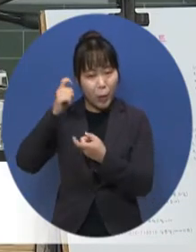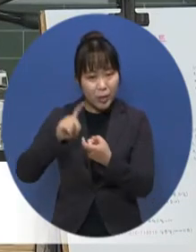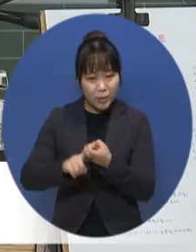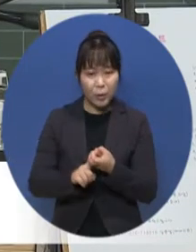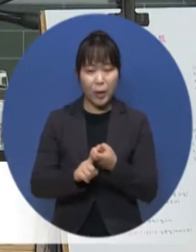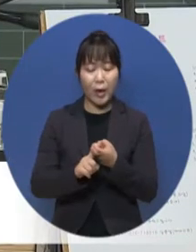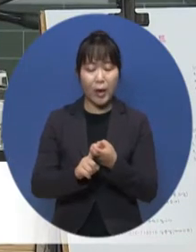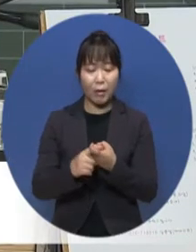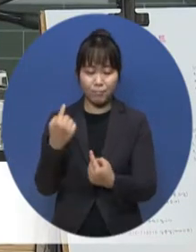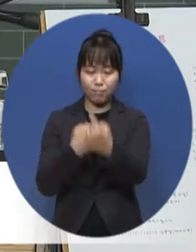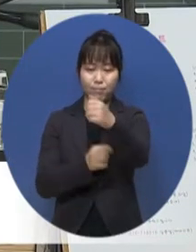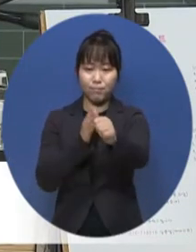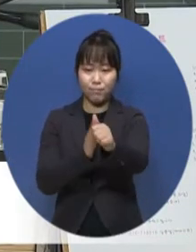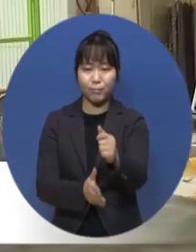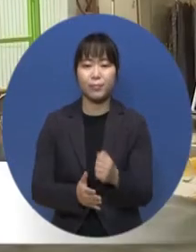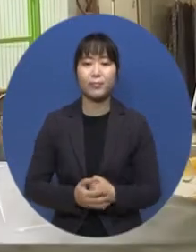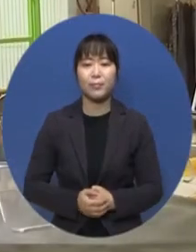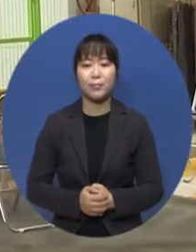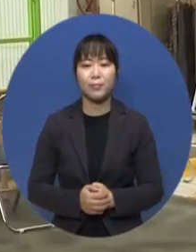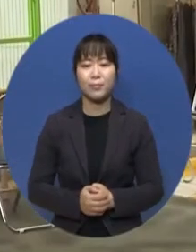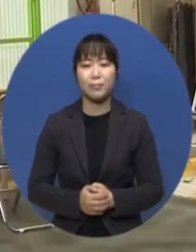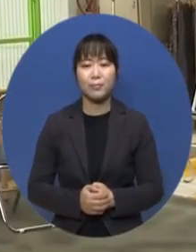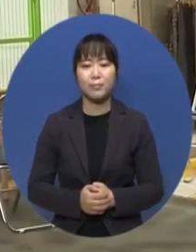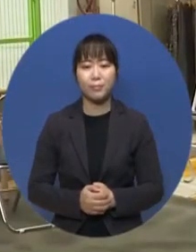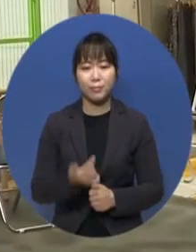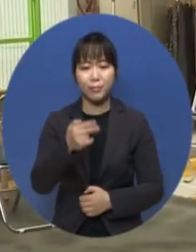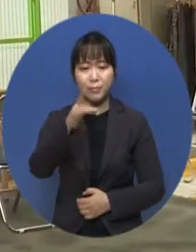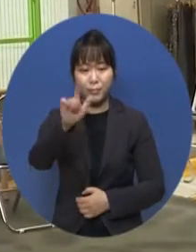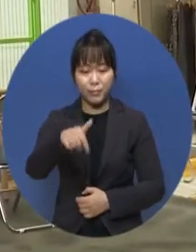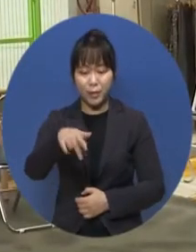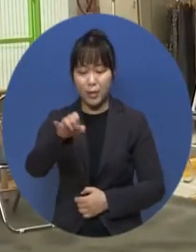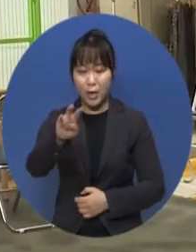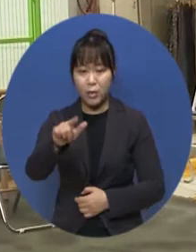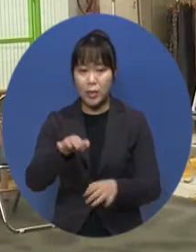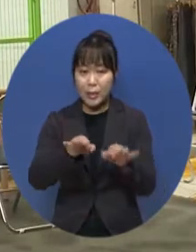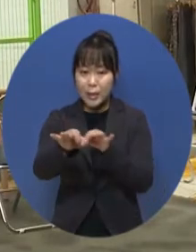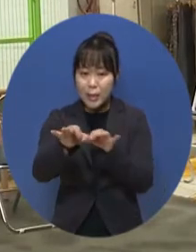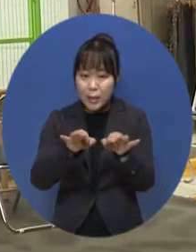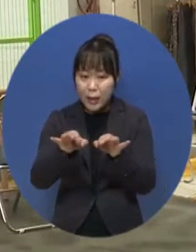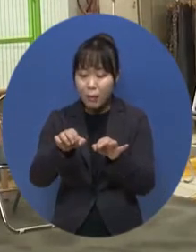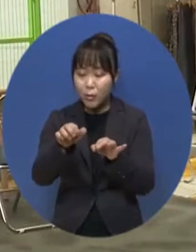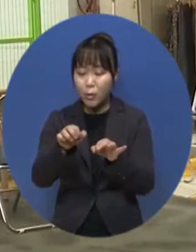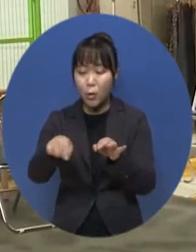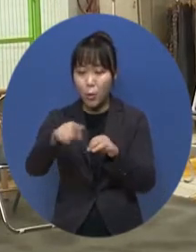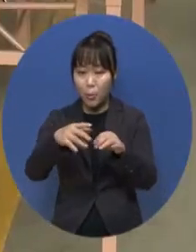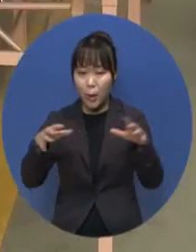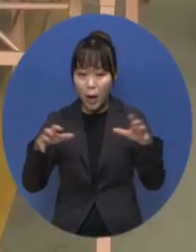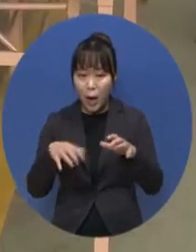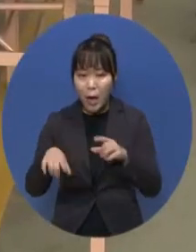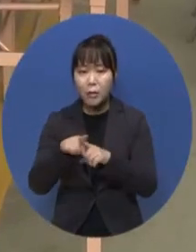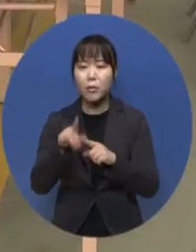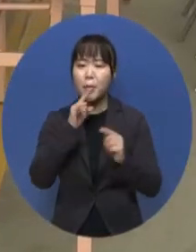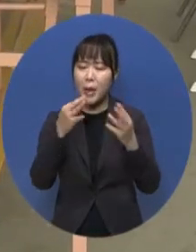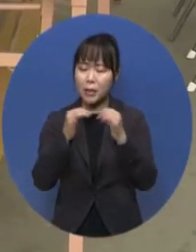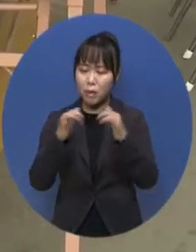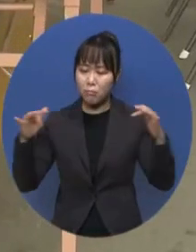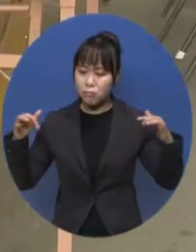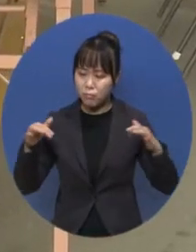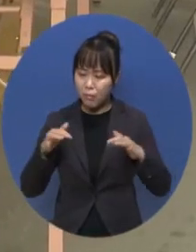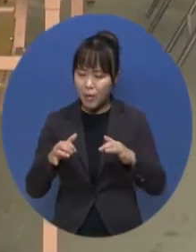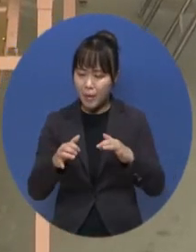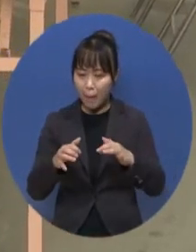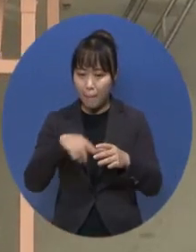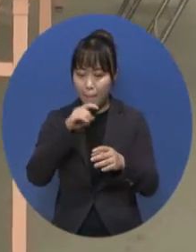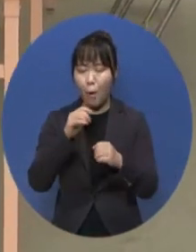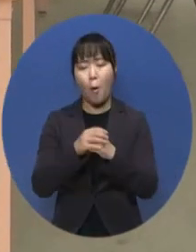관심과 이용 부탁드리겠습니다. 한편 내덕자연시장 상윤회는 행사 기간 동안 많은 인파에 대비해